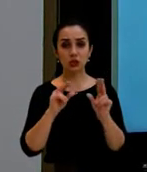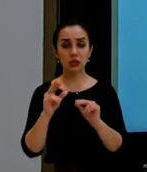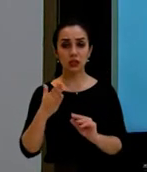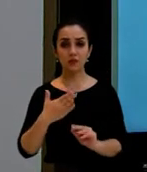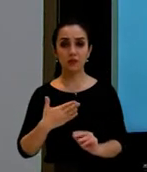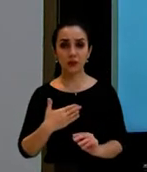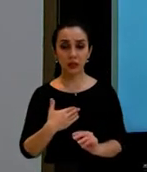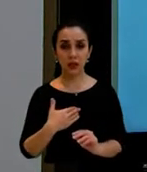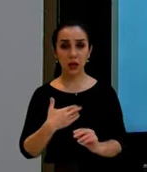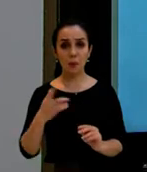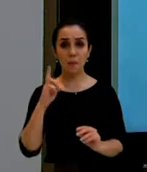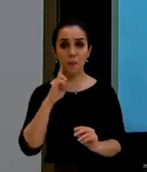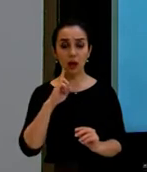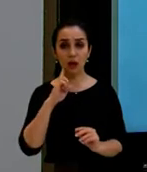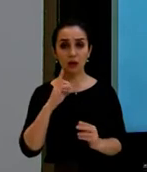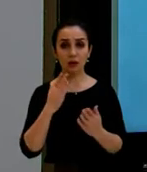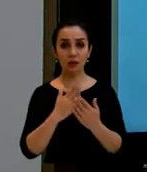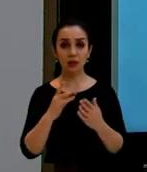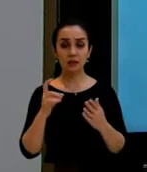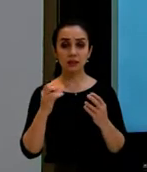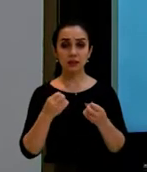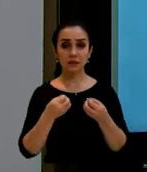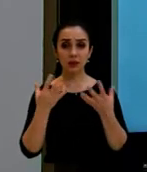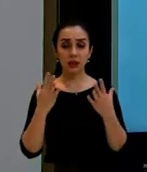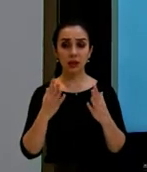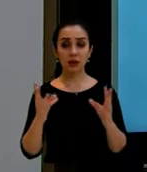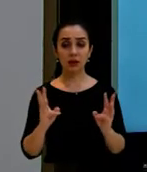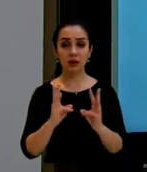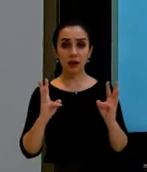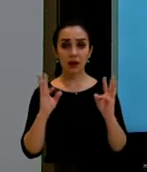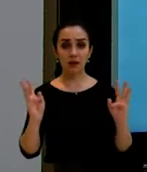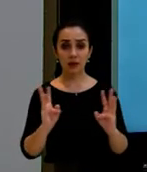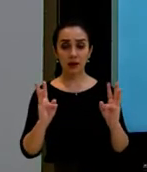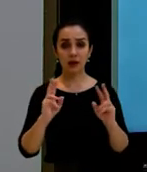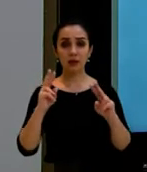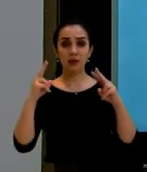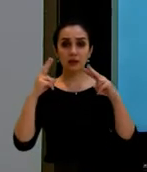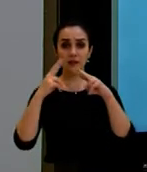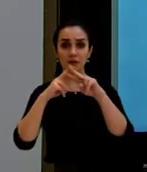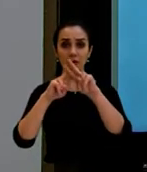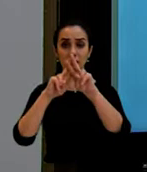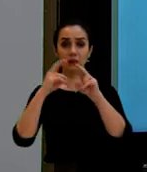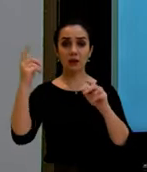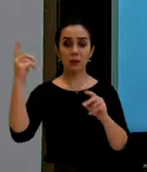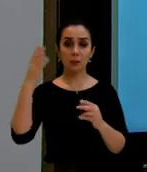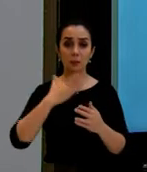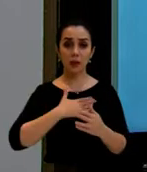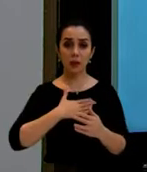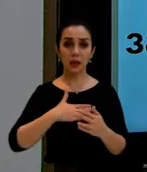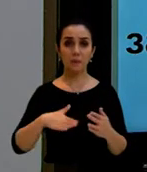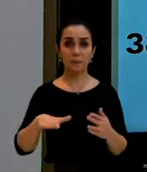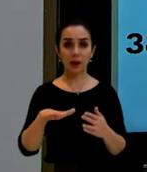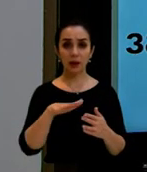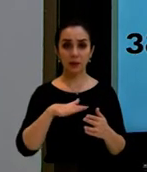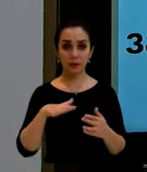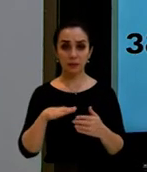я, пока на свете белом горит, горит звезда моих полей».